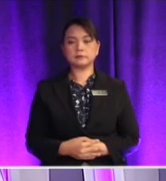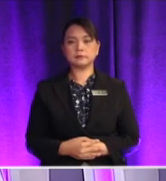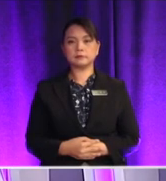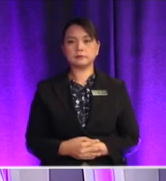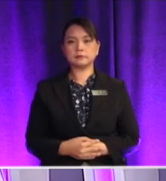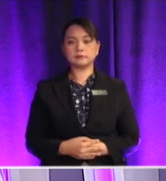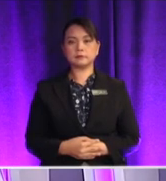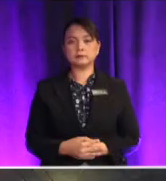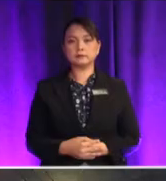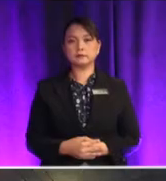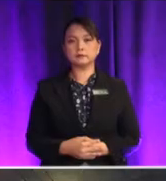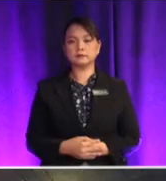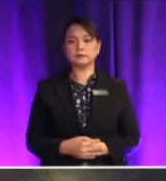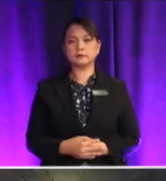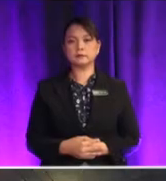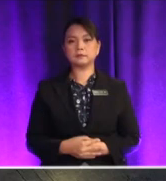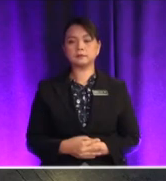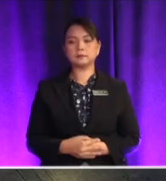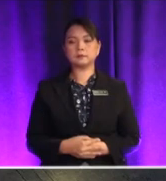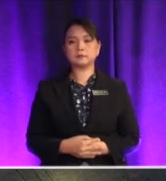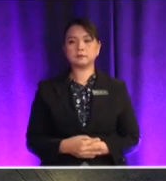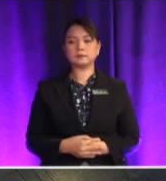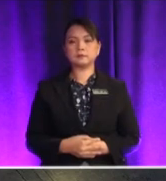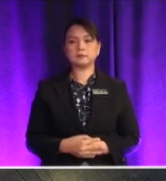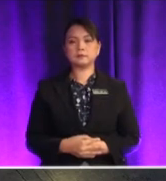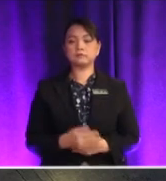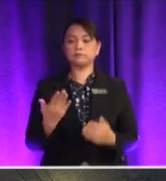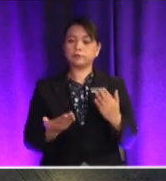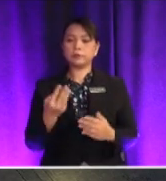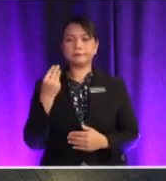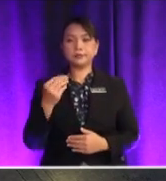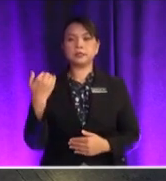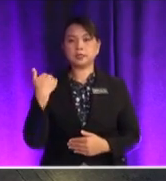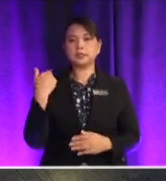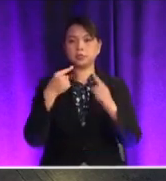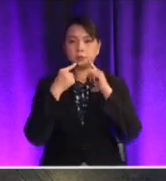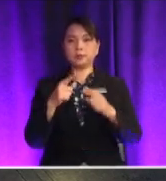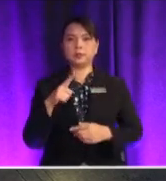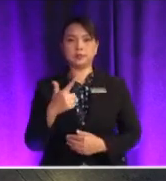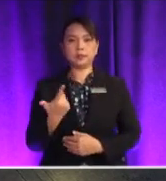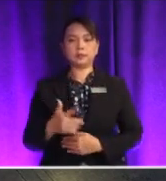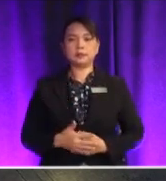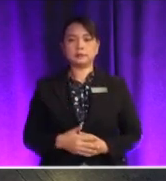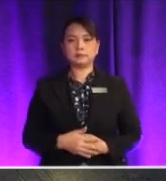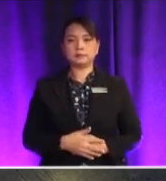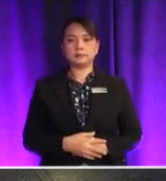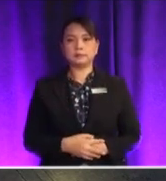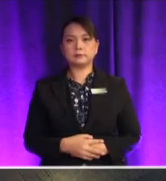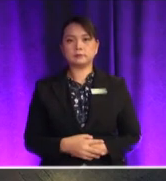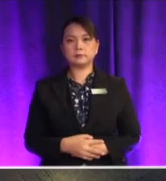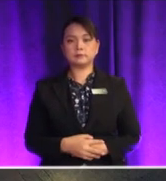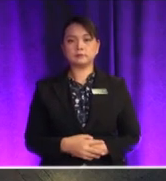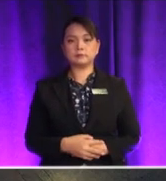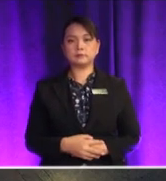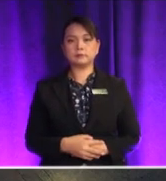Berdasarkan fakta yang saya bagi tadi, mungkin mereka ada jawapan yang lain untuk kefahaman mereka. Okay, kalau tak ada, saya boleh teruskan.